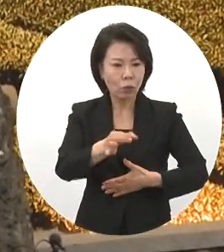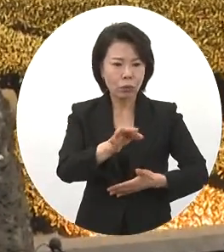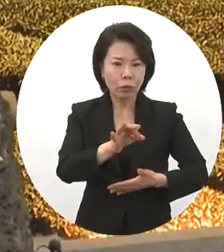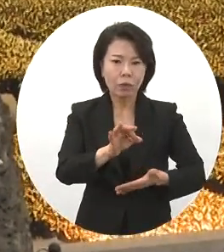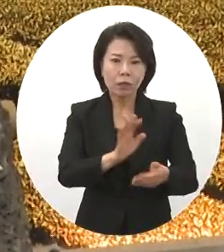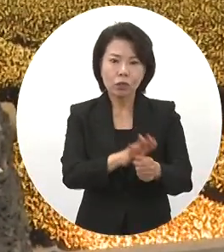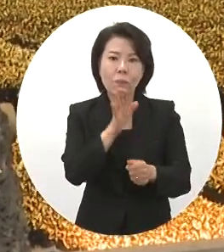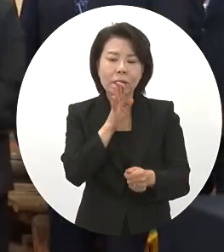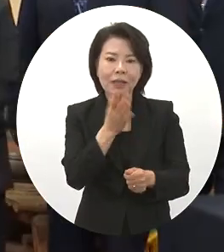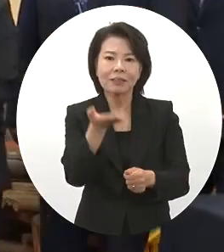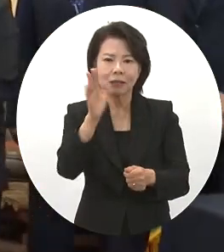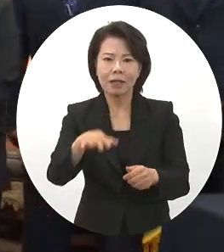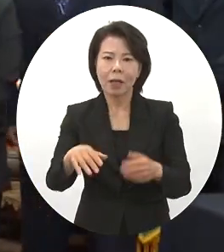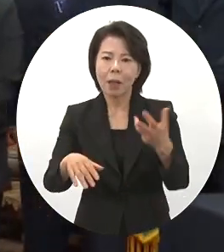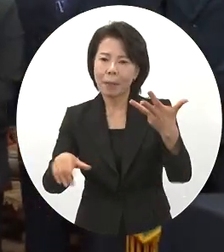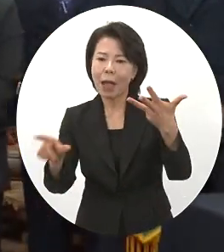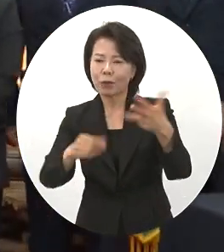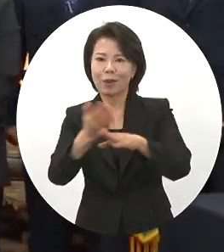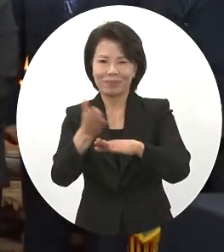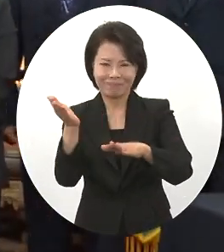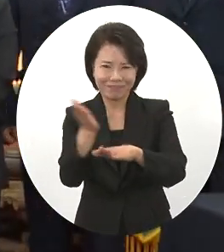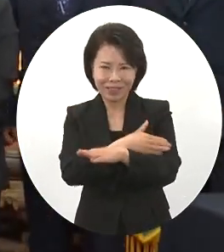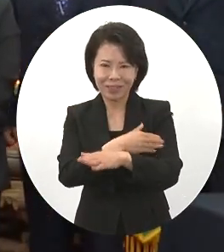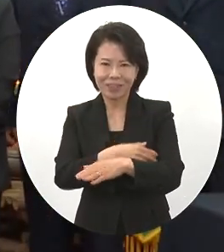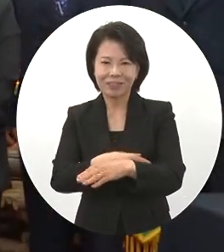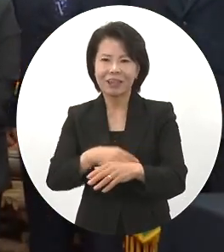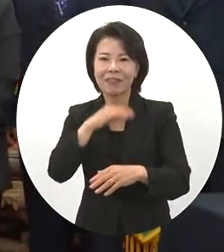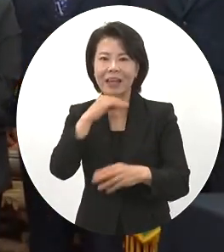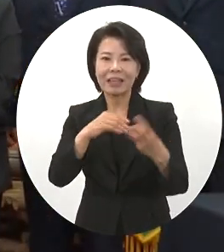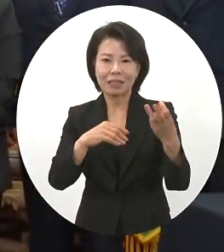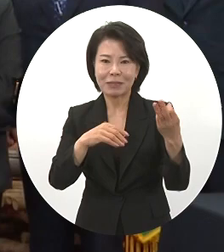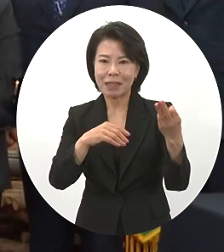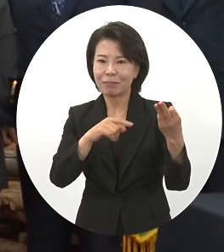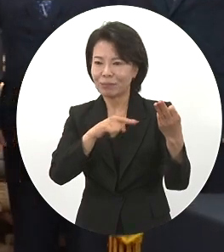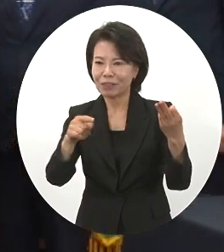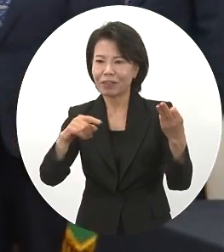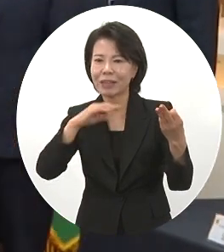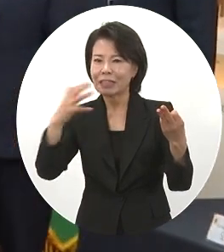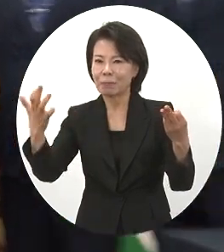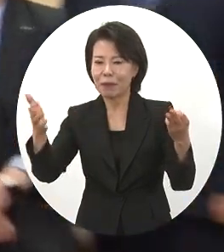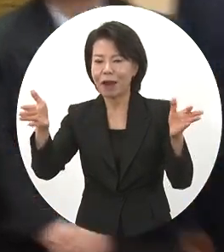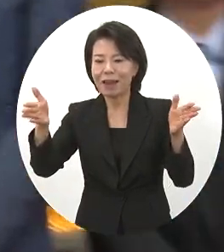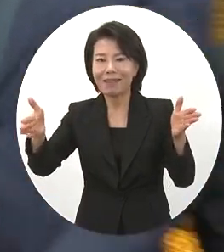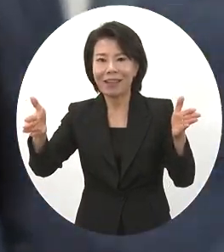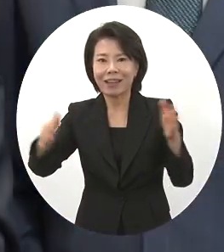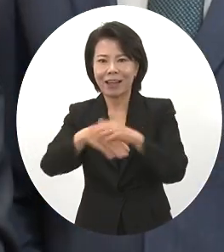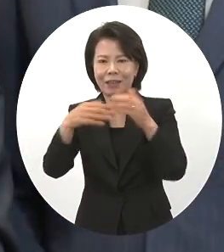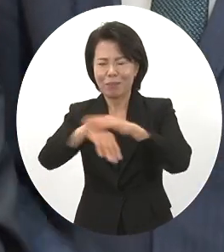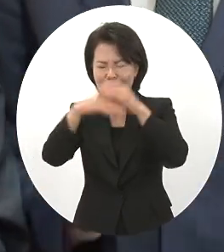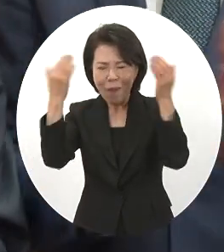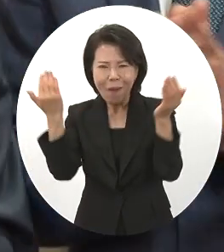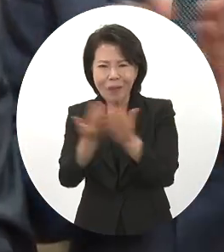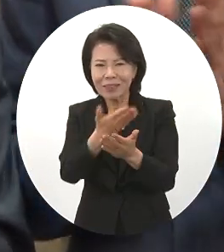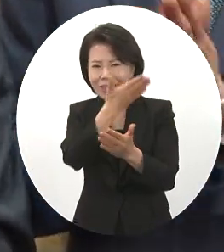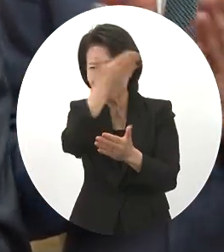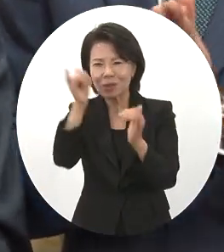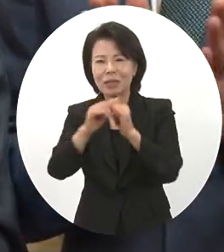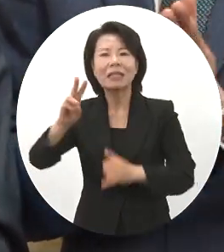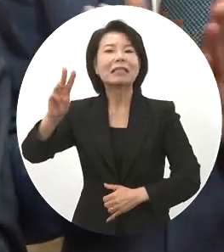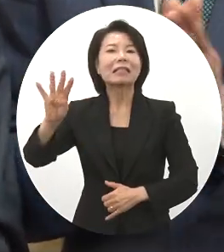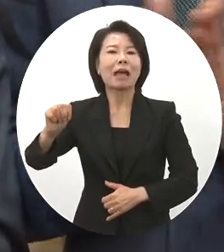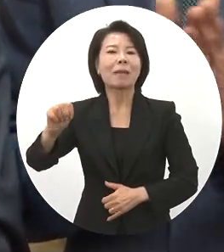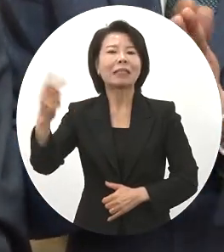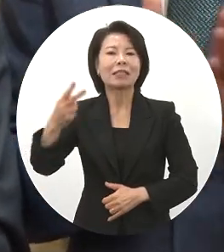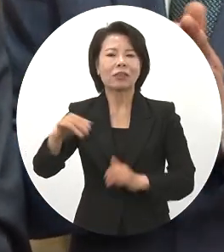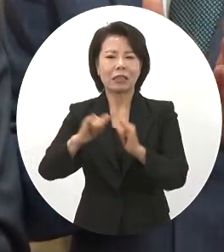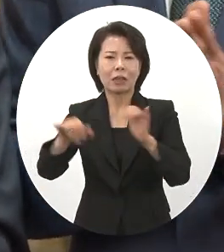통학교통비가 지원됐지만 오는 8월부터는 13세부터 18세까지 도내 모든 청소년 4만 2천여